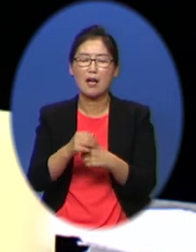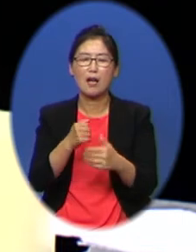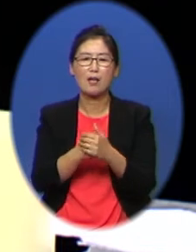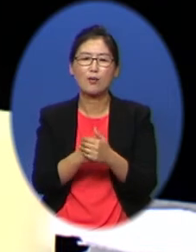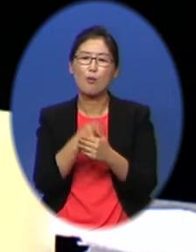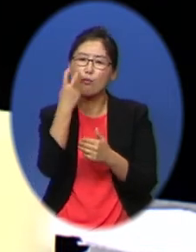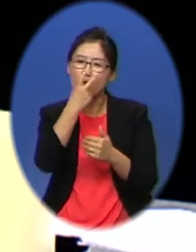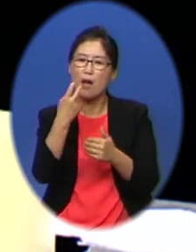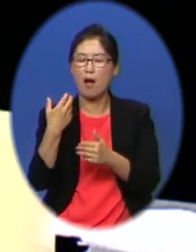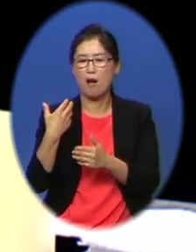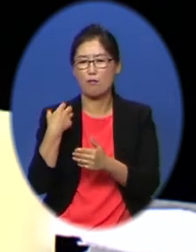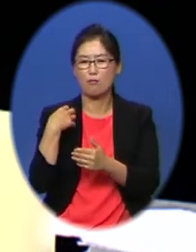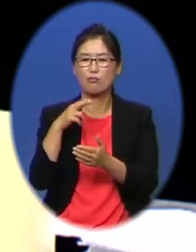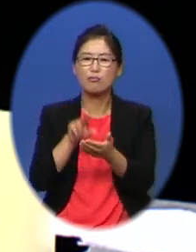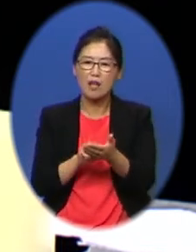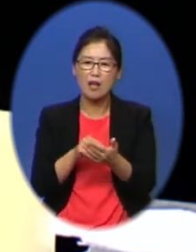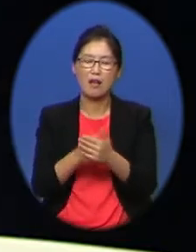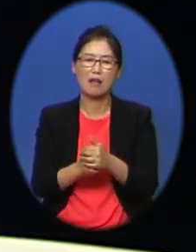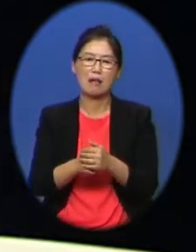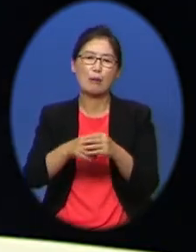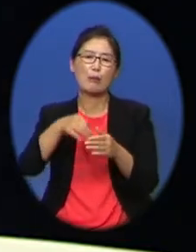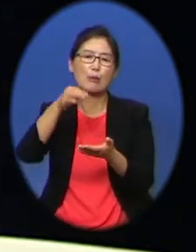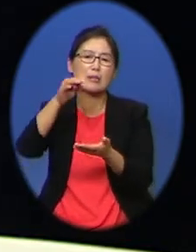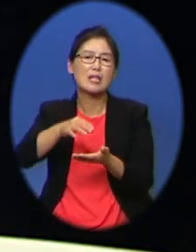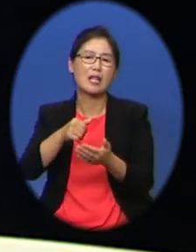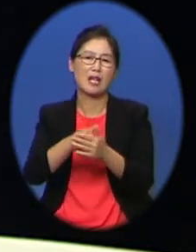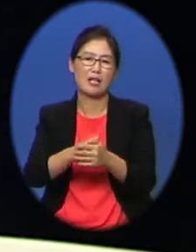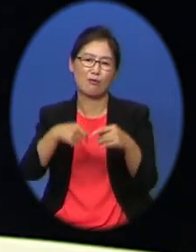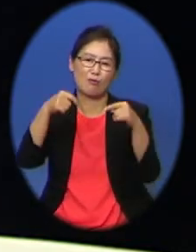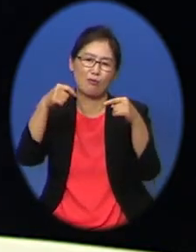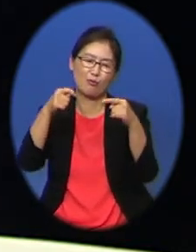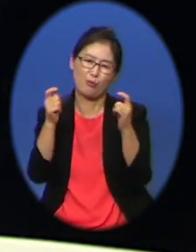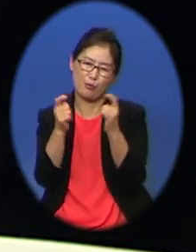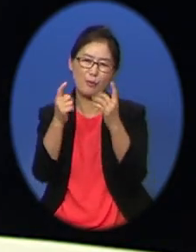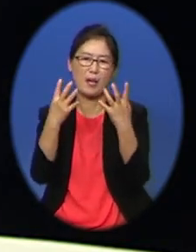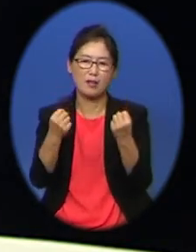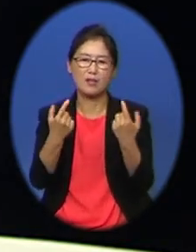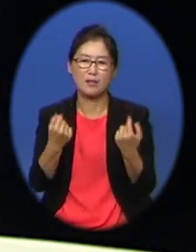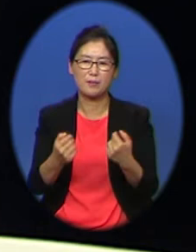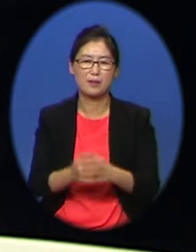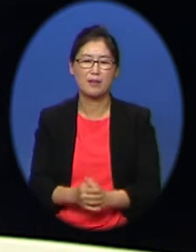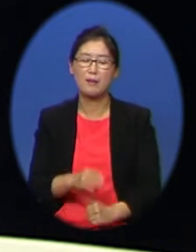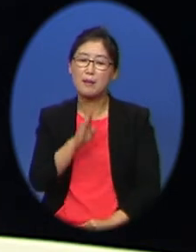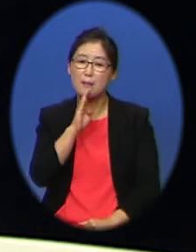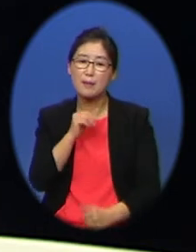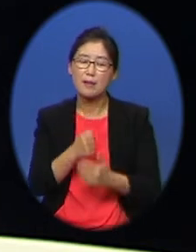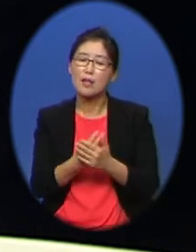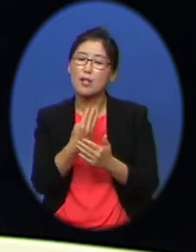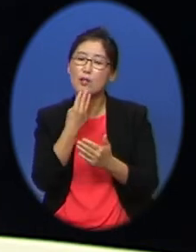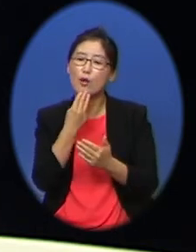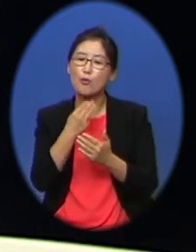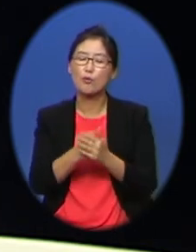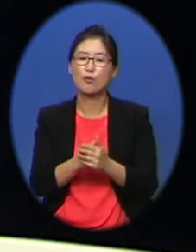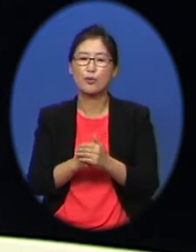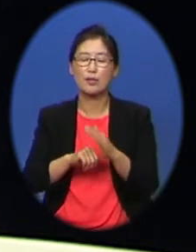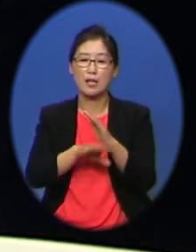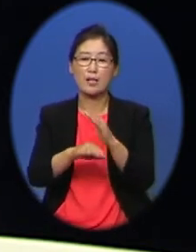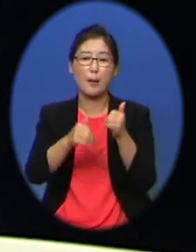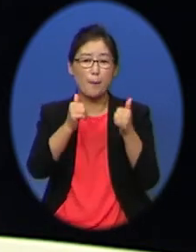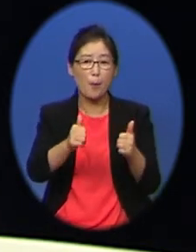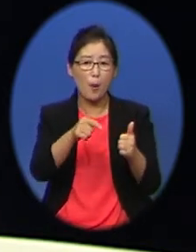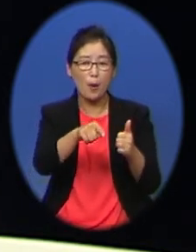것 같은데 어떤가요? 네, 안타깝게도 그런 것 같습니다. 서울가정법원에 따르면 부양료